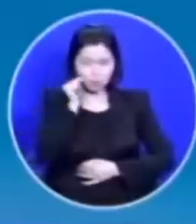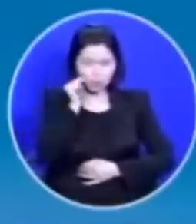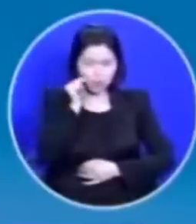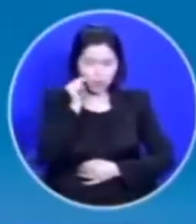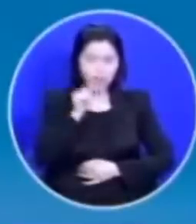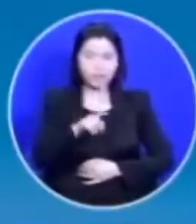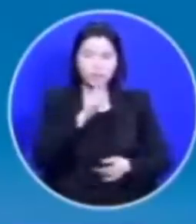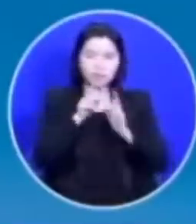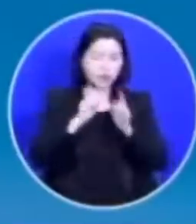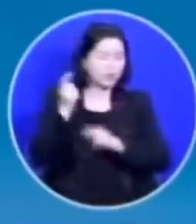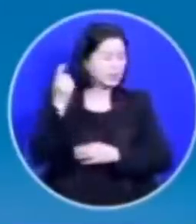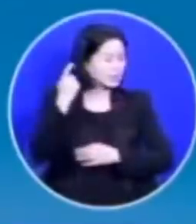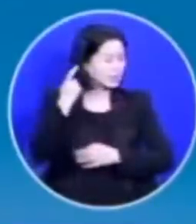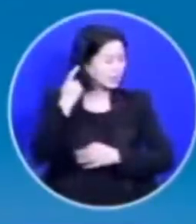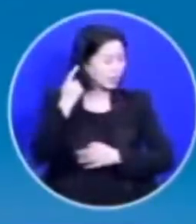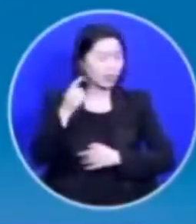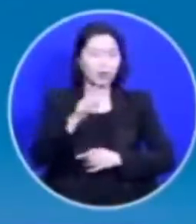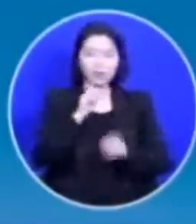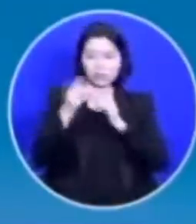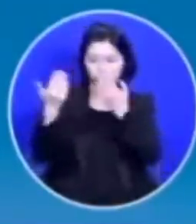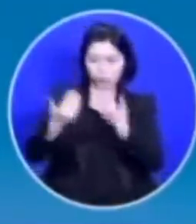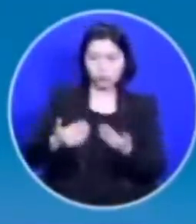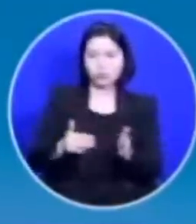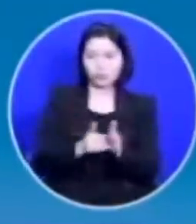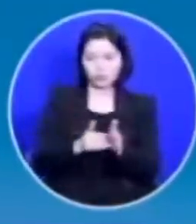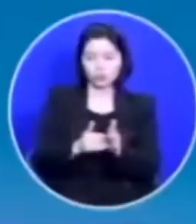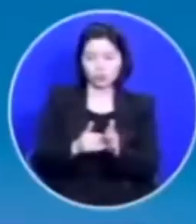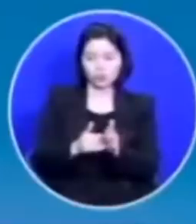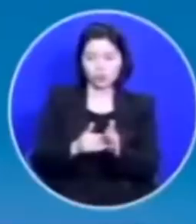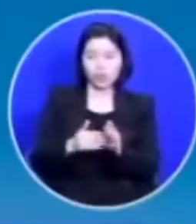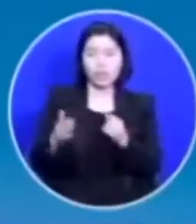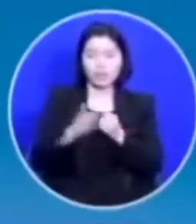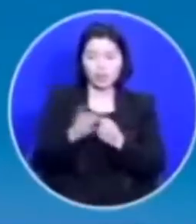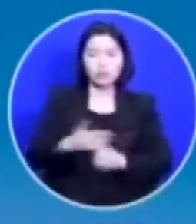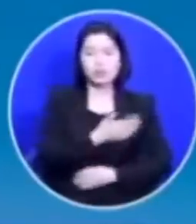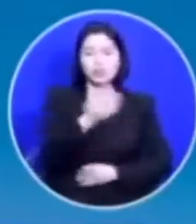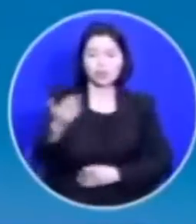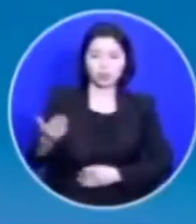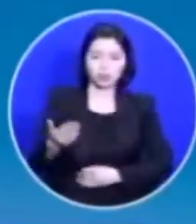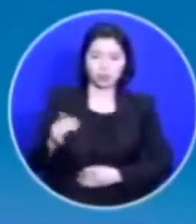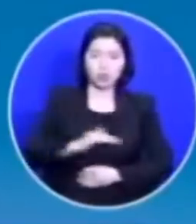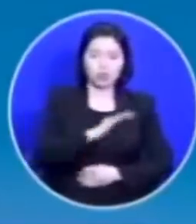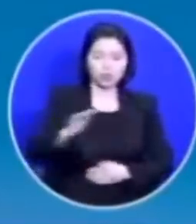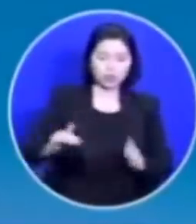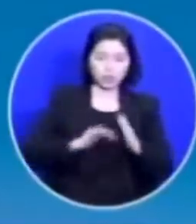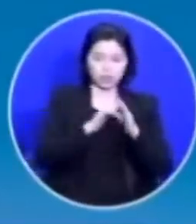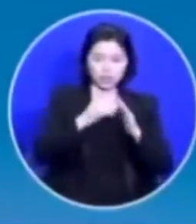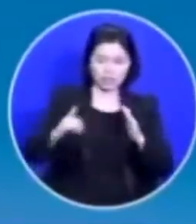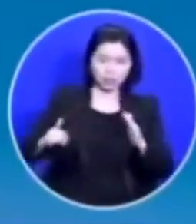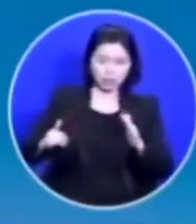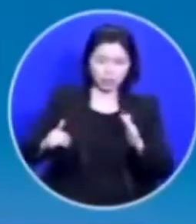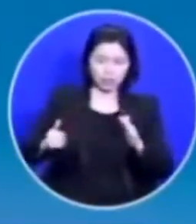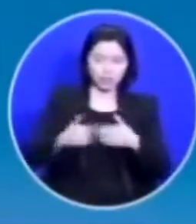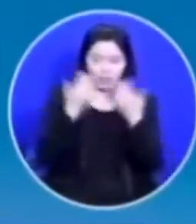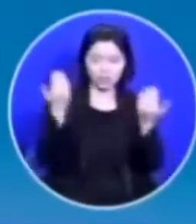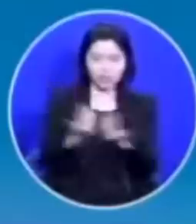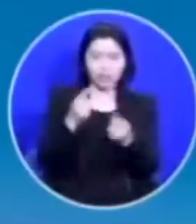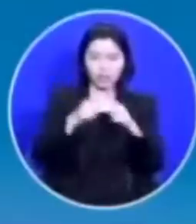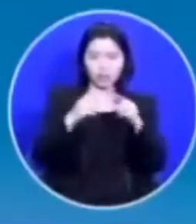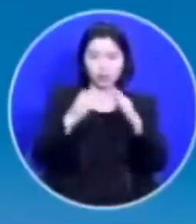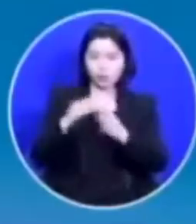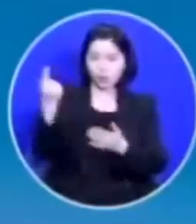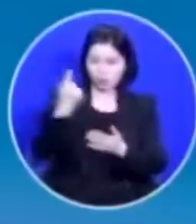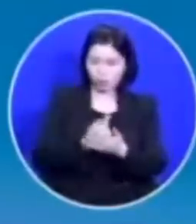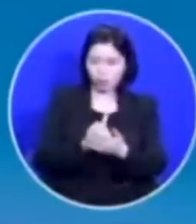이런 말을 들을 것이라고 하셨어요 그러므로 여러분 우리 가족들이 다 교회에 나오고